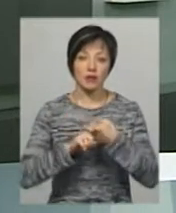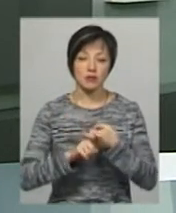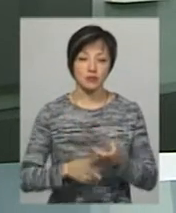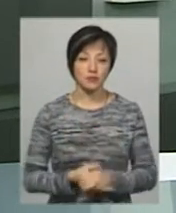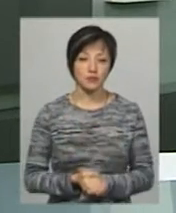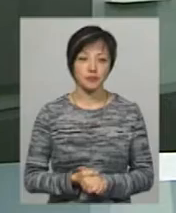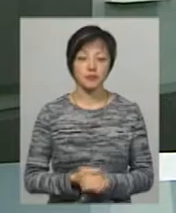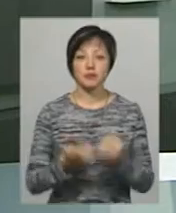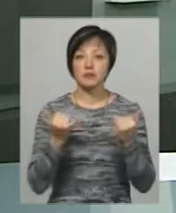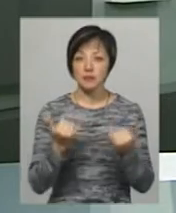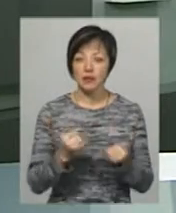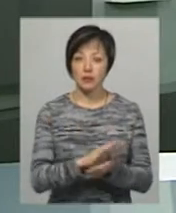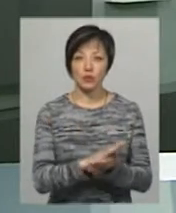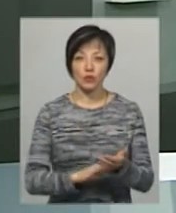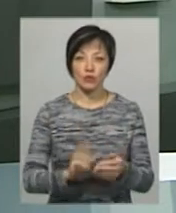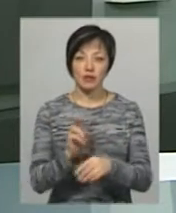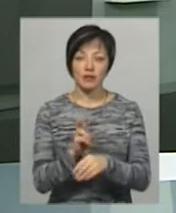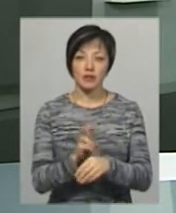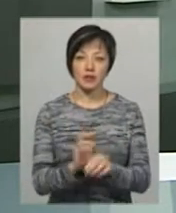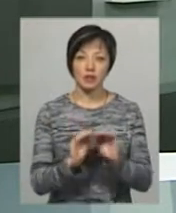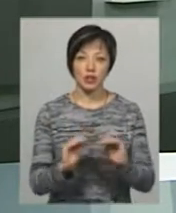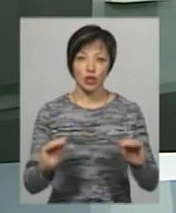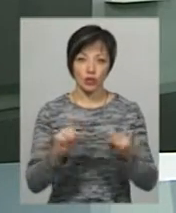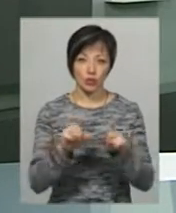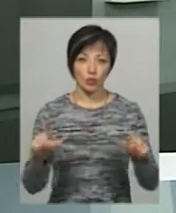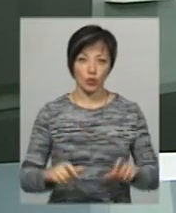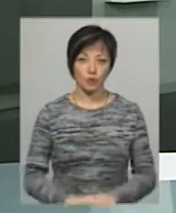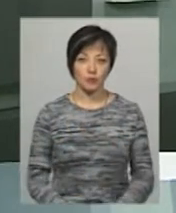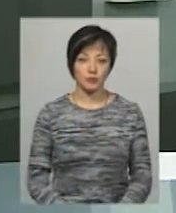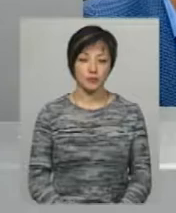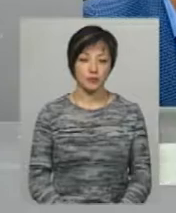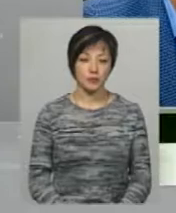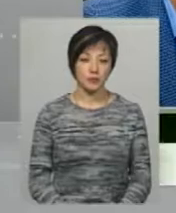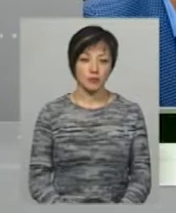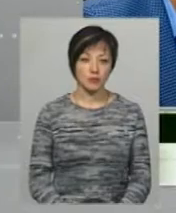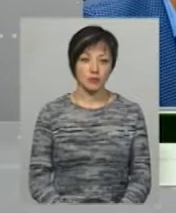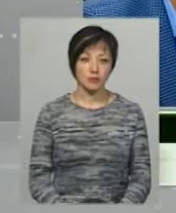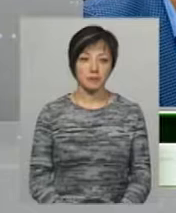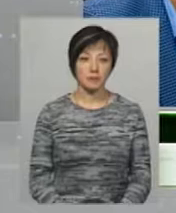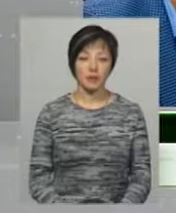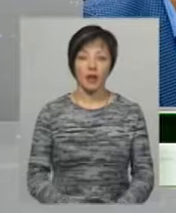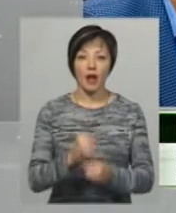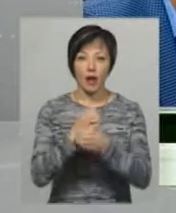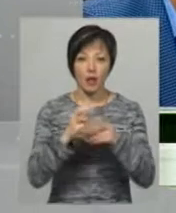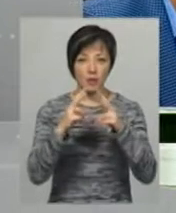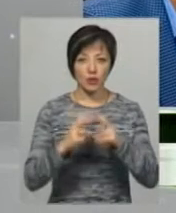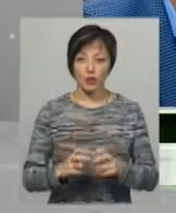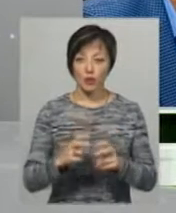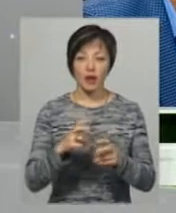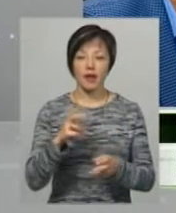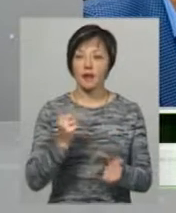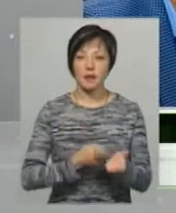токсикоінфекцію. Зараз вони продовжують відвідувати дошкільний заклад. Лабораторія не підтвердила